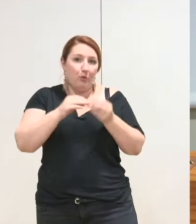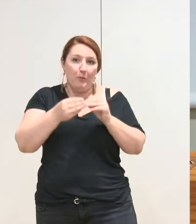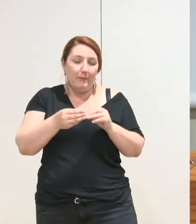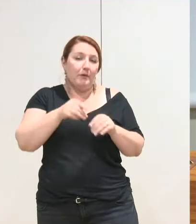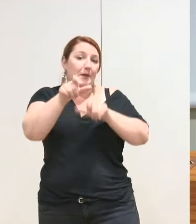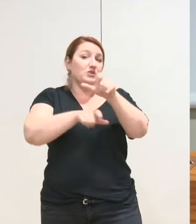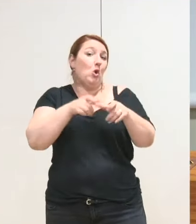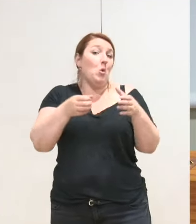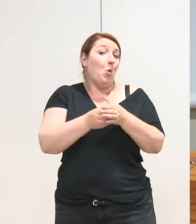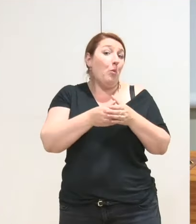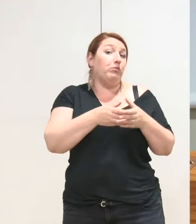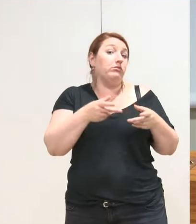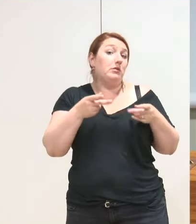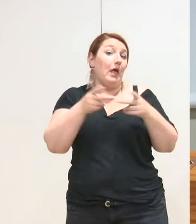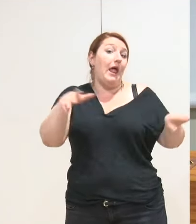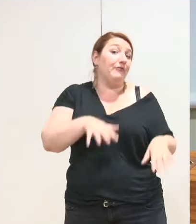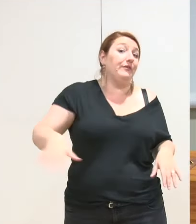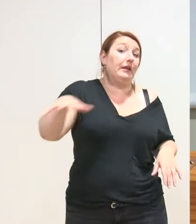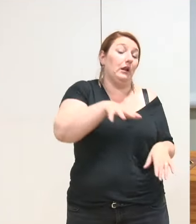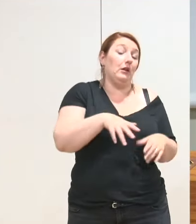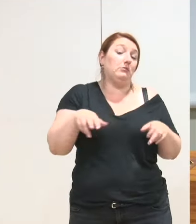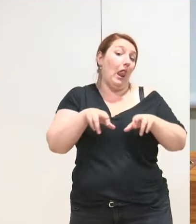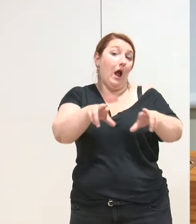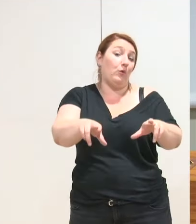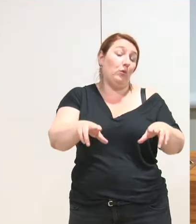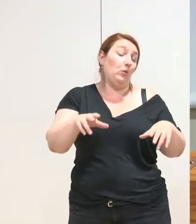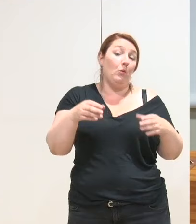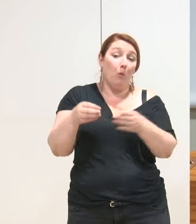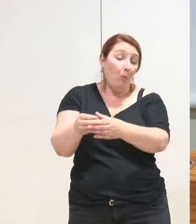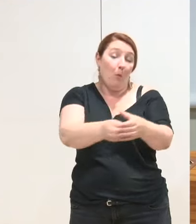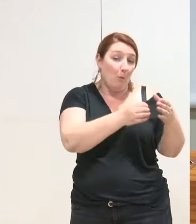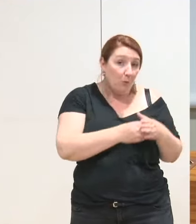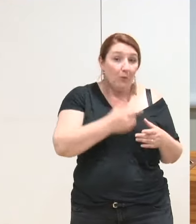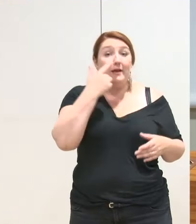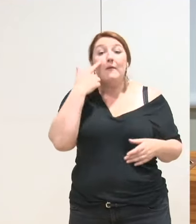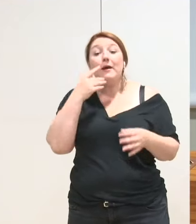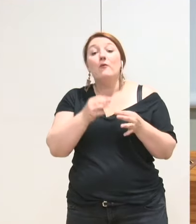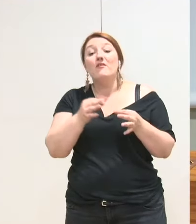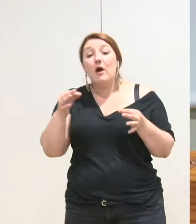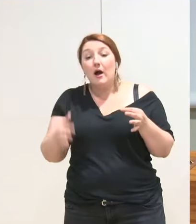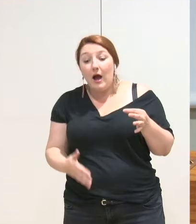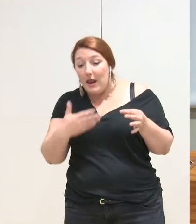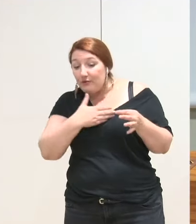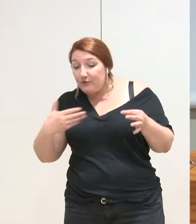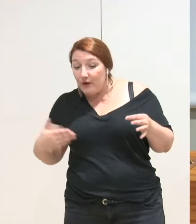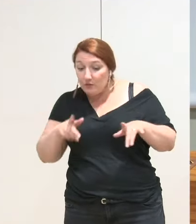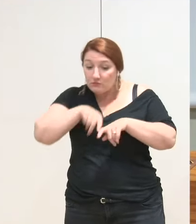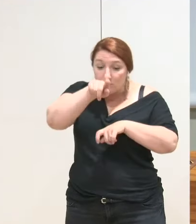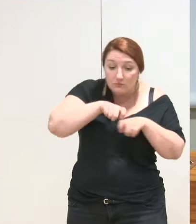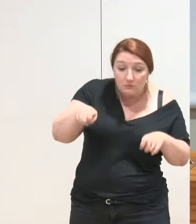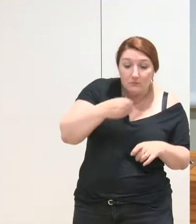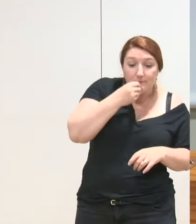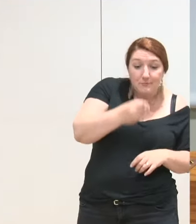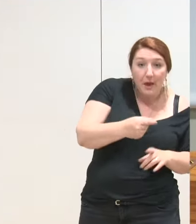les Grenoblois de ce qui a pu effectivement fonctionner ce qui a eu un impact et ce qui n'en a pas eu sur la vidéosurveillance très